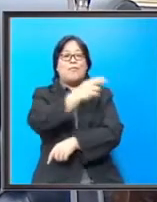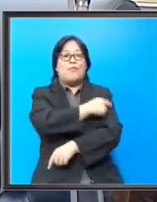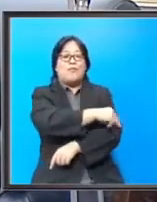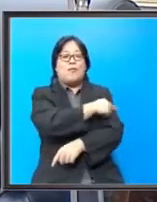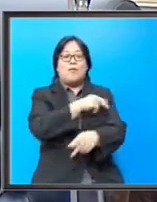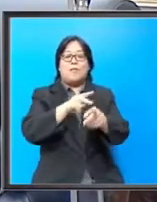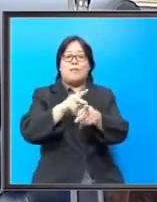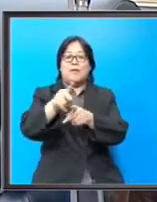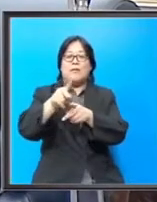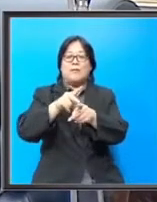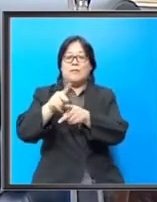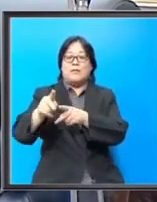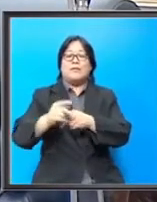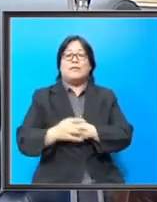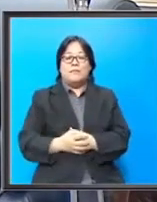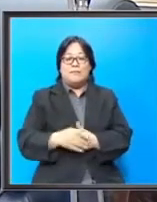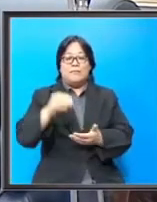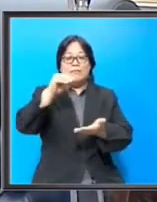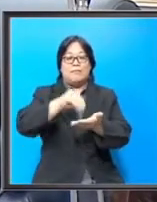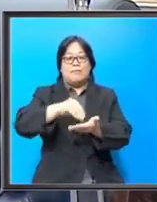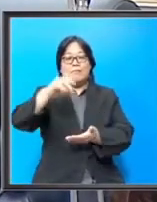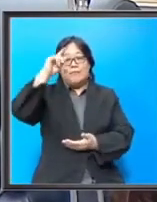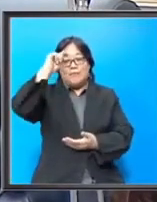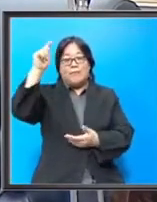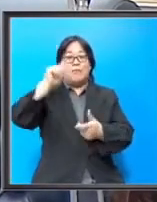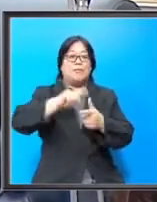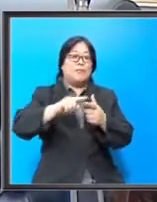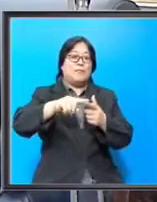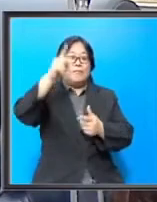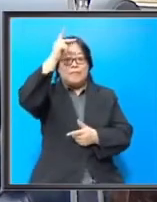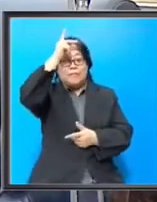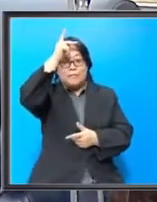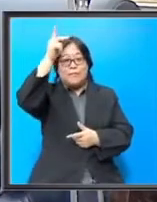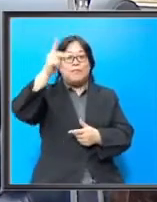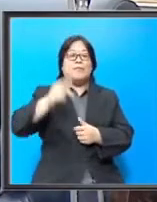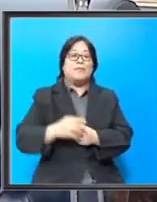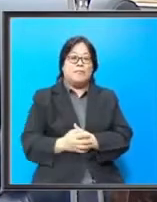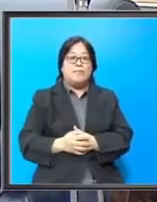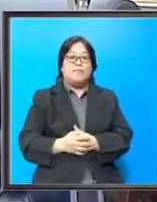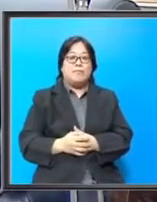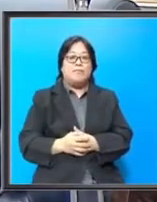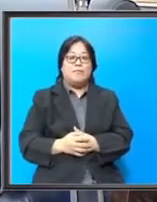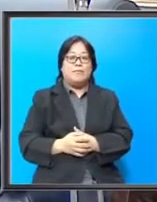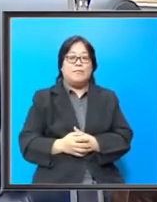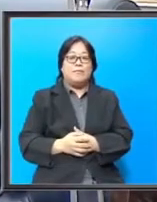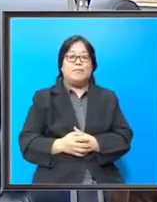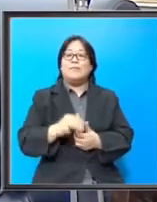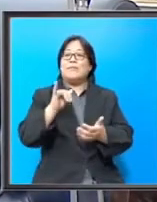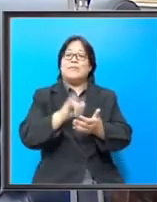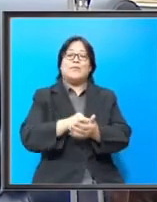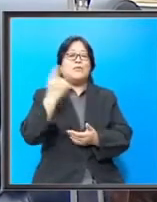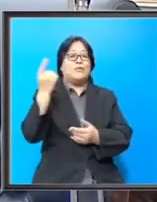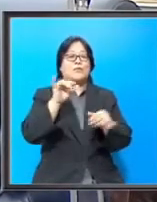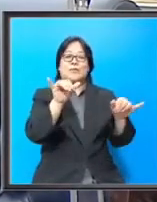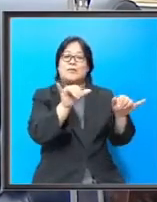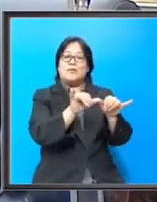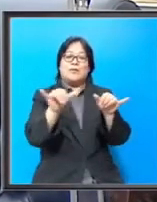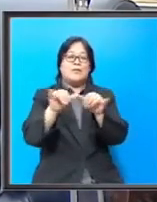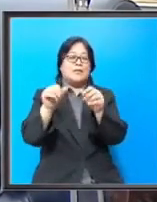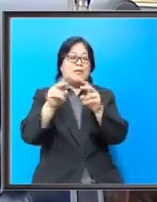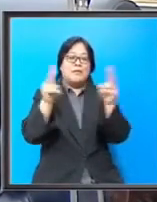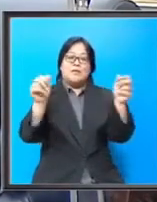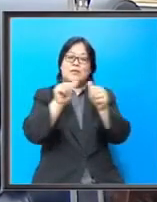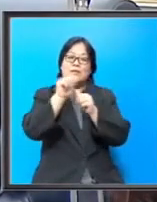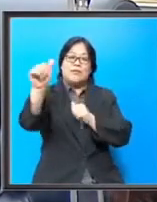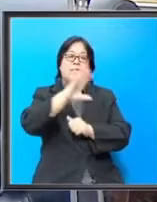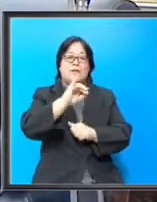apakah yang ada di Terengganu ataupun di Kelantan dia adalah satu jarak yang begitu jauh